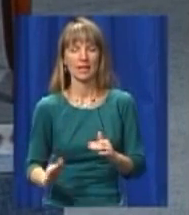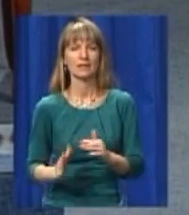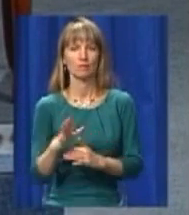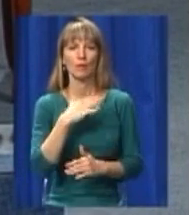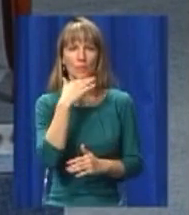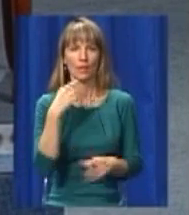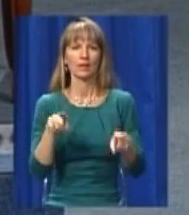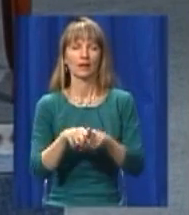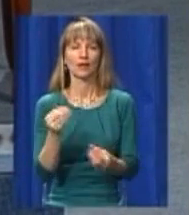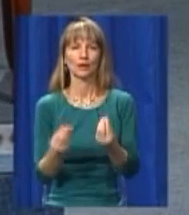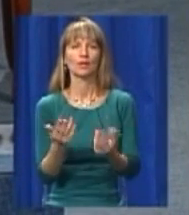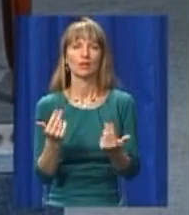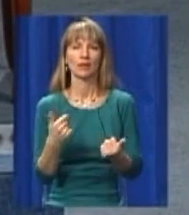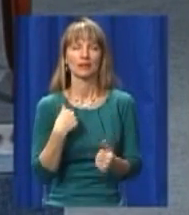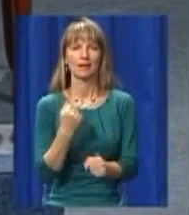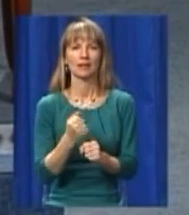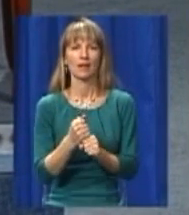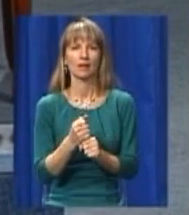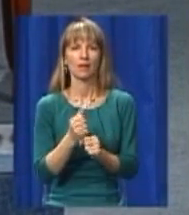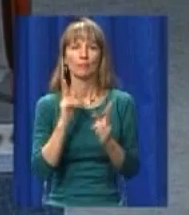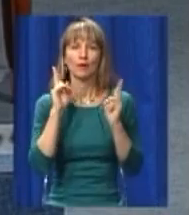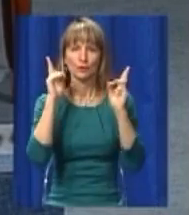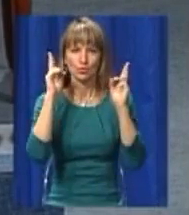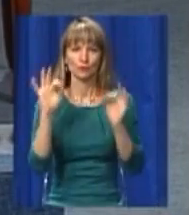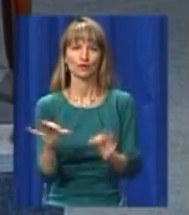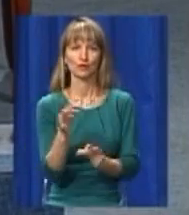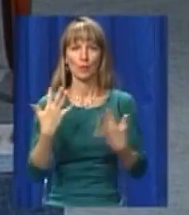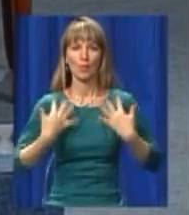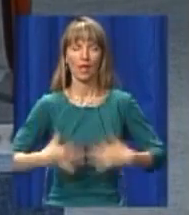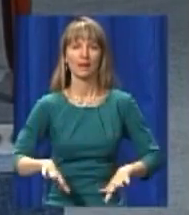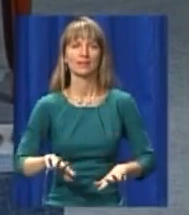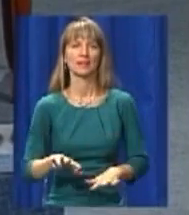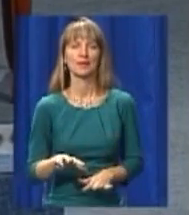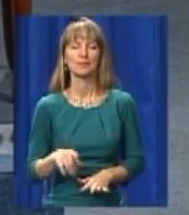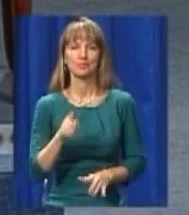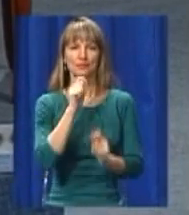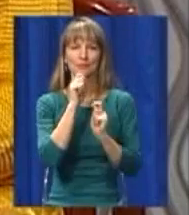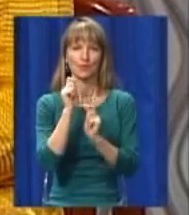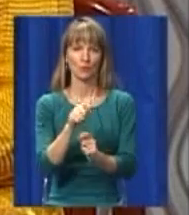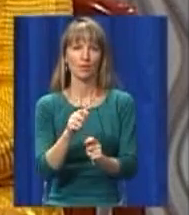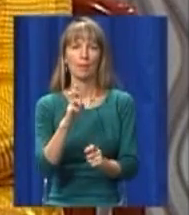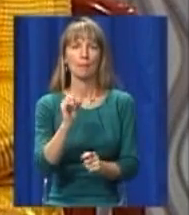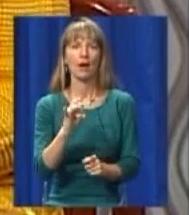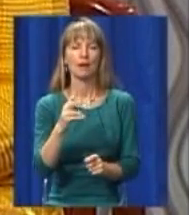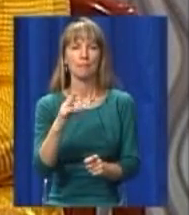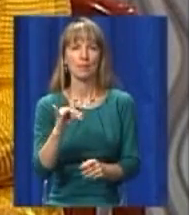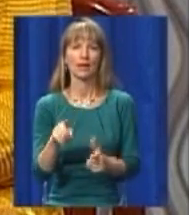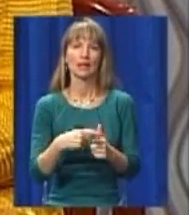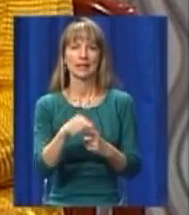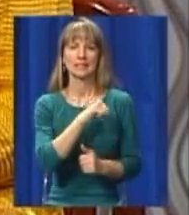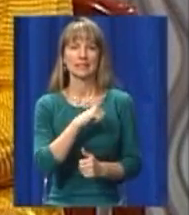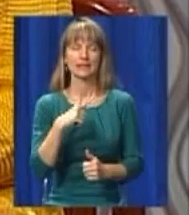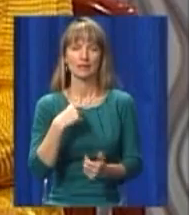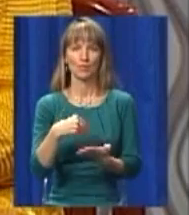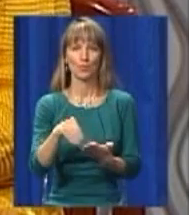ляльок. Так, я робила їм зачіски, шила плаття. А це тобі, власне, дарували хтось Барбі, чи ти сама навіть там змушувала